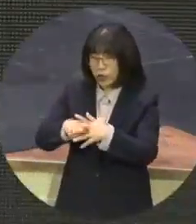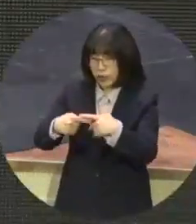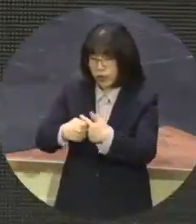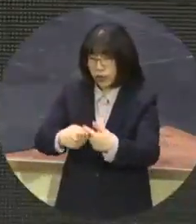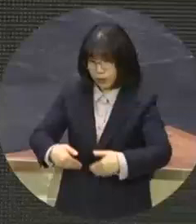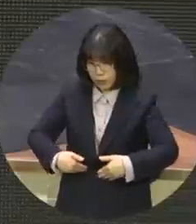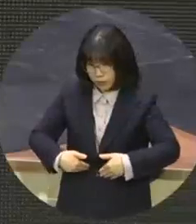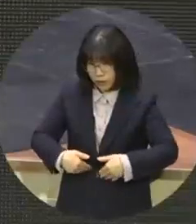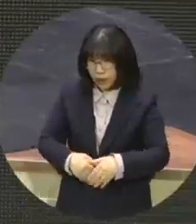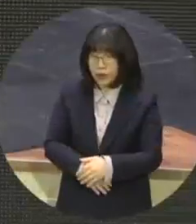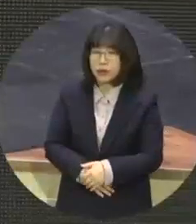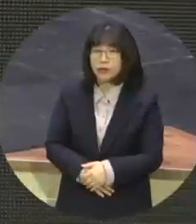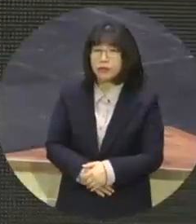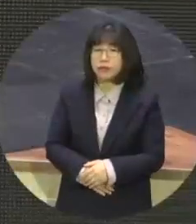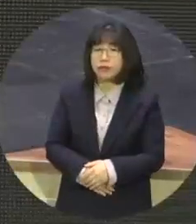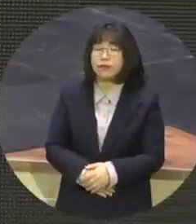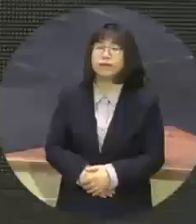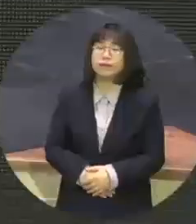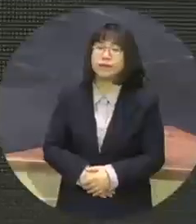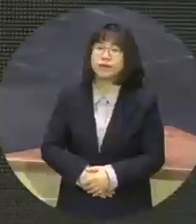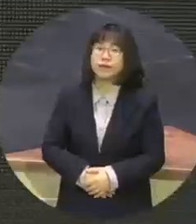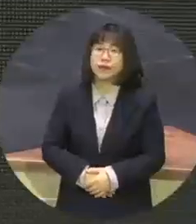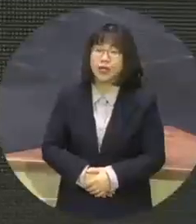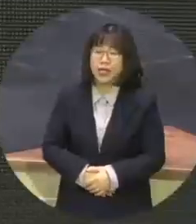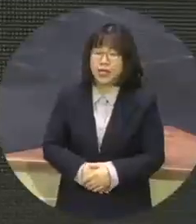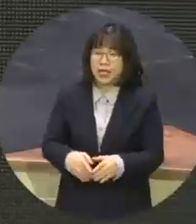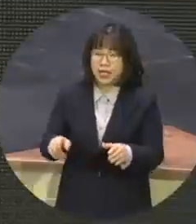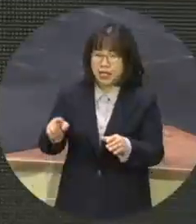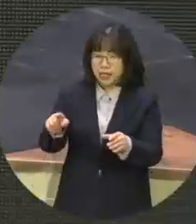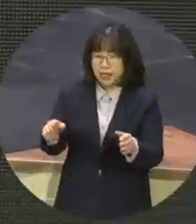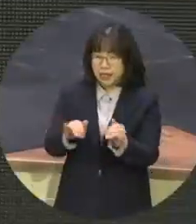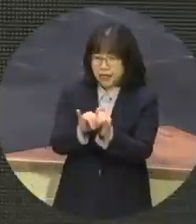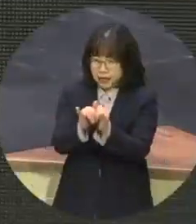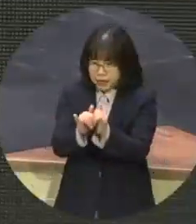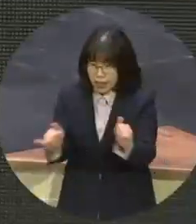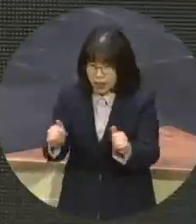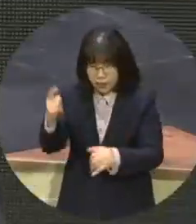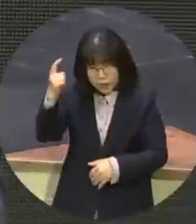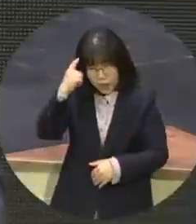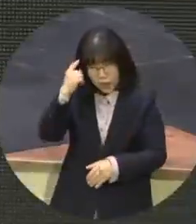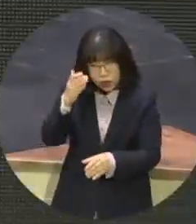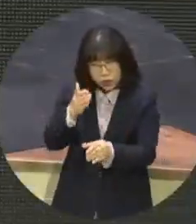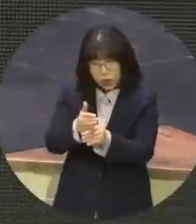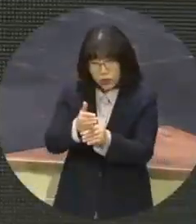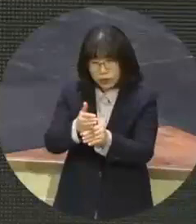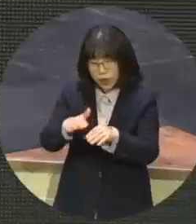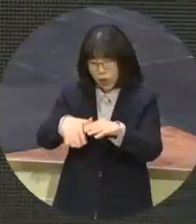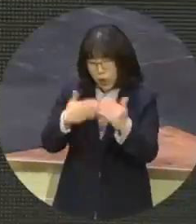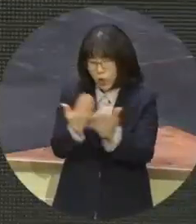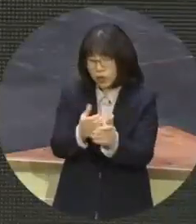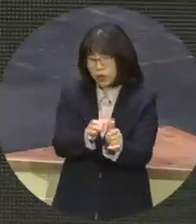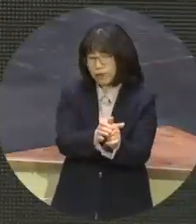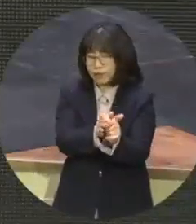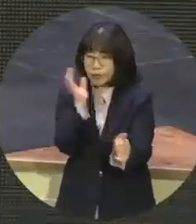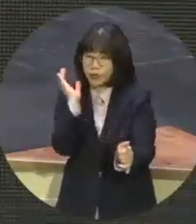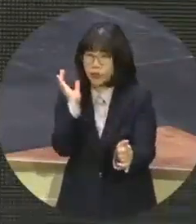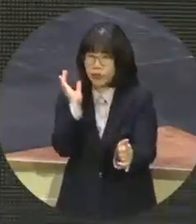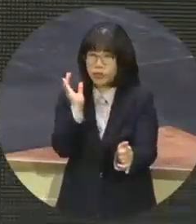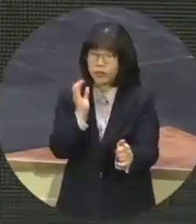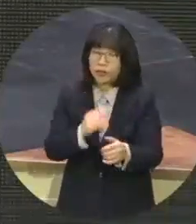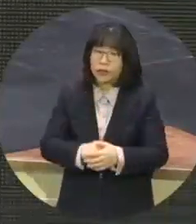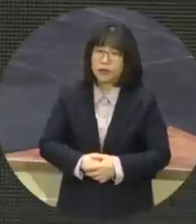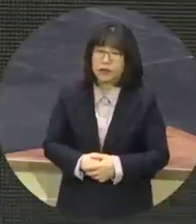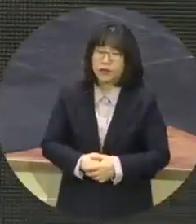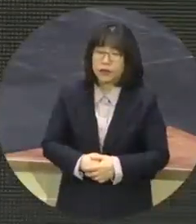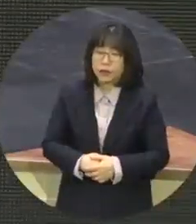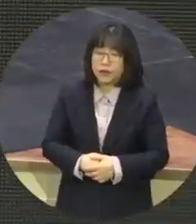믿음이 성장하는 길이에요. 예언계전 성도들 인본주의 예틀에서 과감히 빠져나오시기 바랍니다. 이게 다 우리의 예틀에서 그래요.